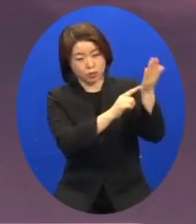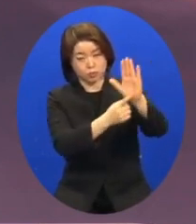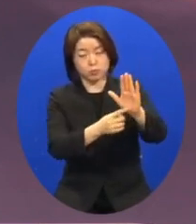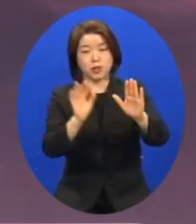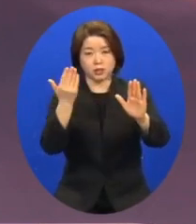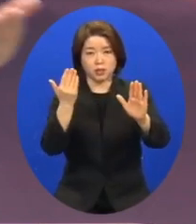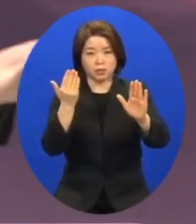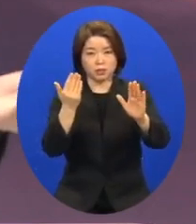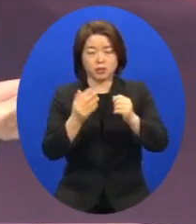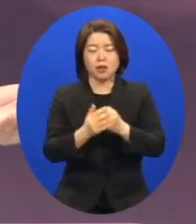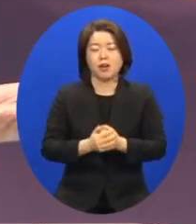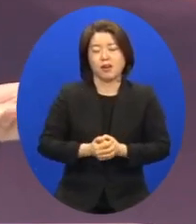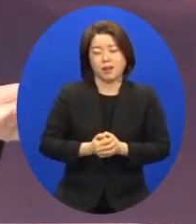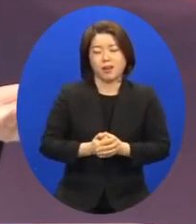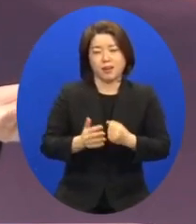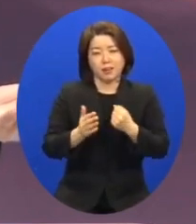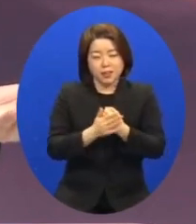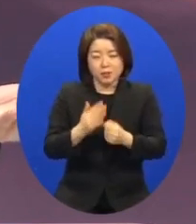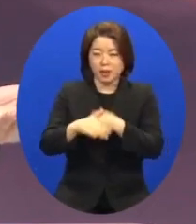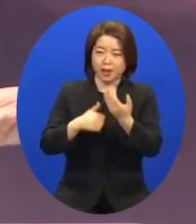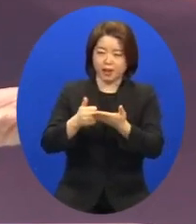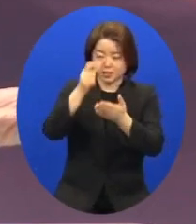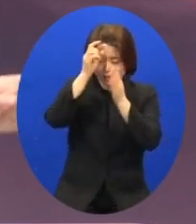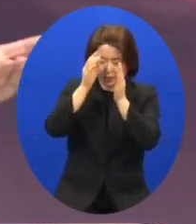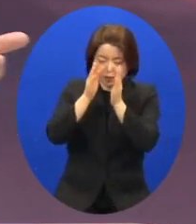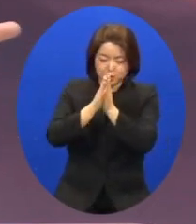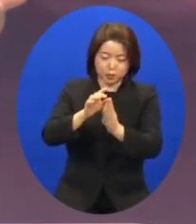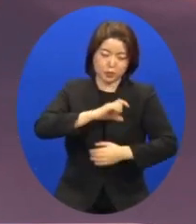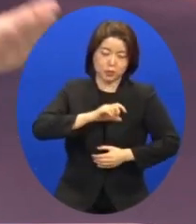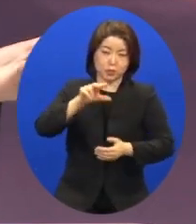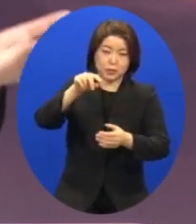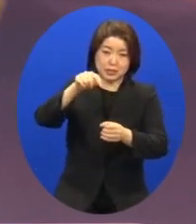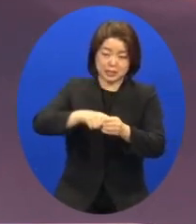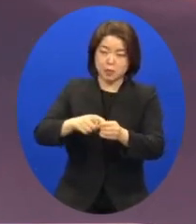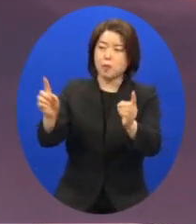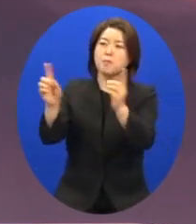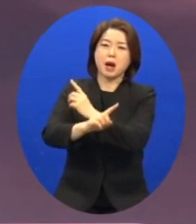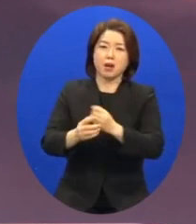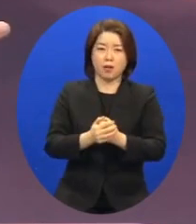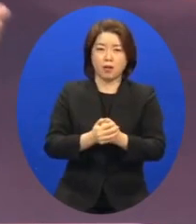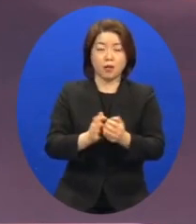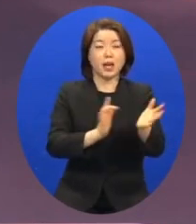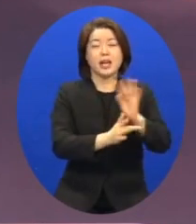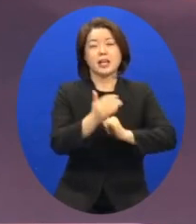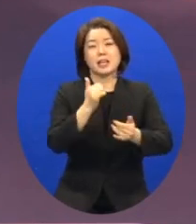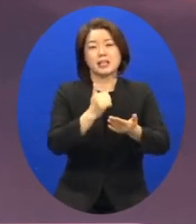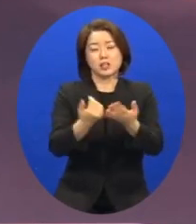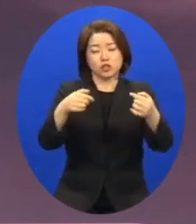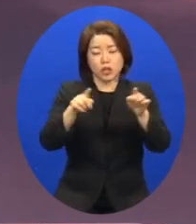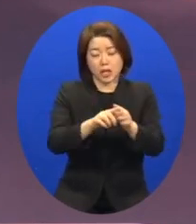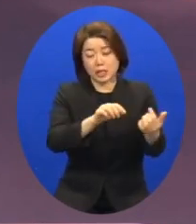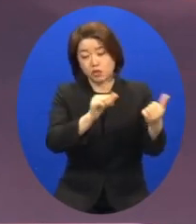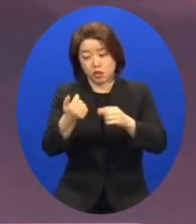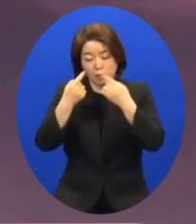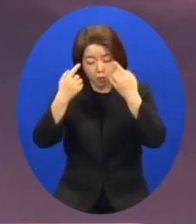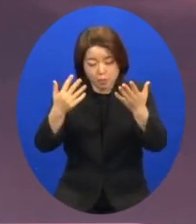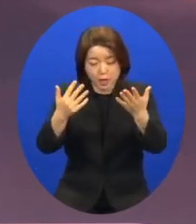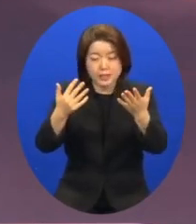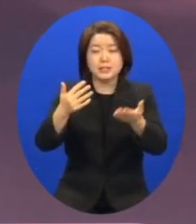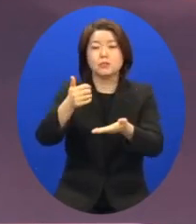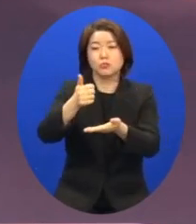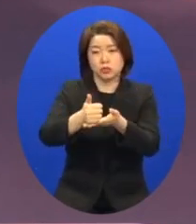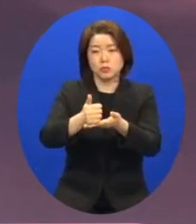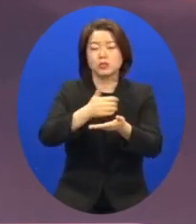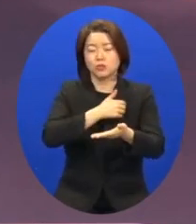하나님께 기도 제목을 바꿨어요 예수님과 함께 죽은 것이 분명 하신 분이면 충분합니다 그런